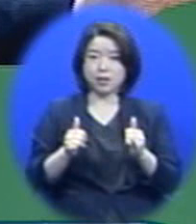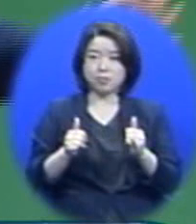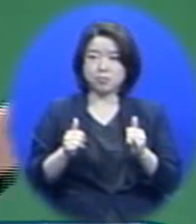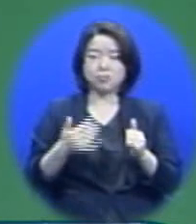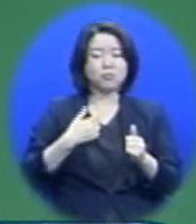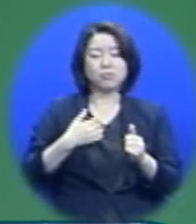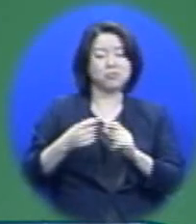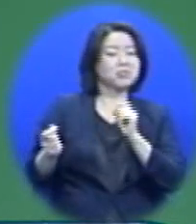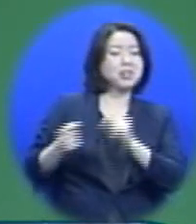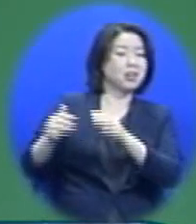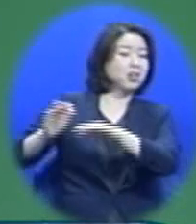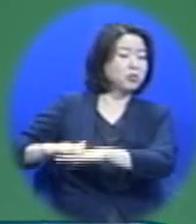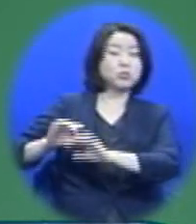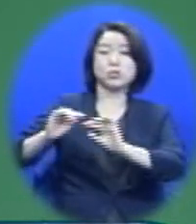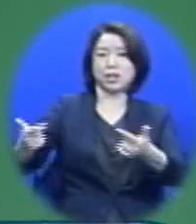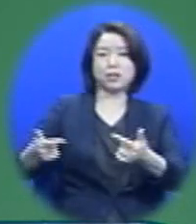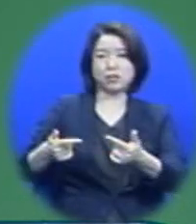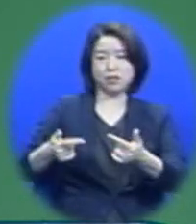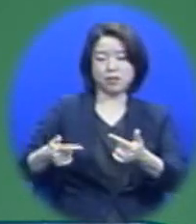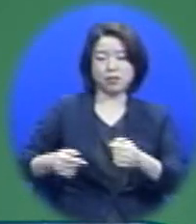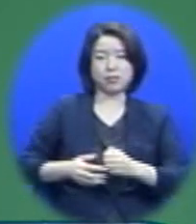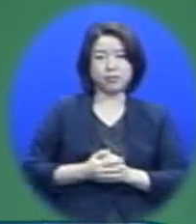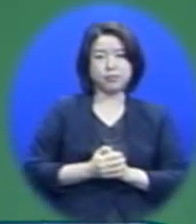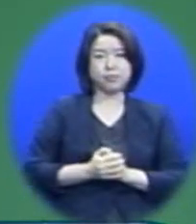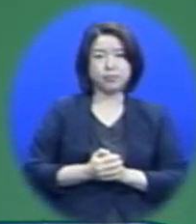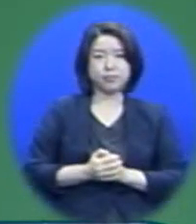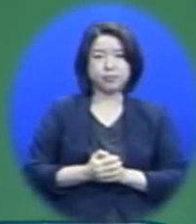자기는 가까이 두지 않겠다고 그랬어요.